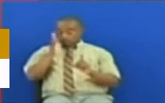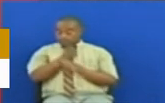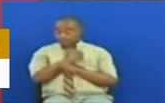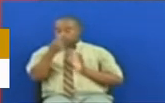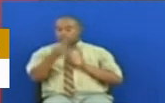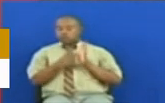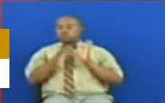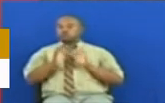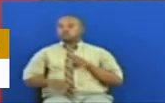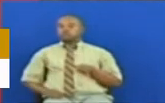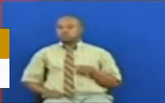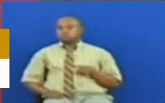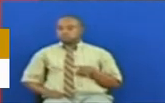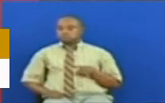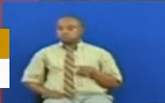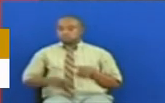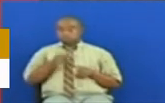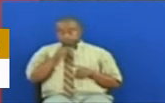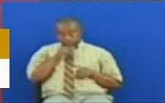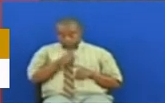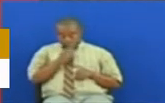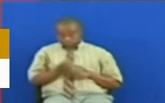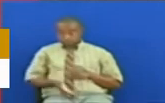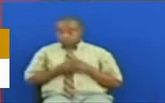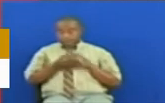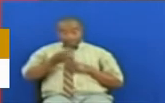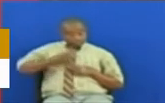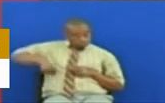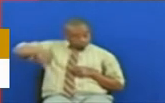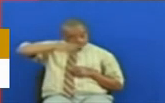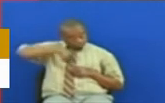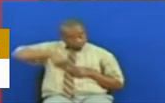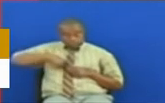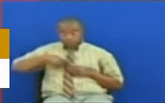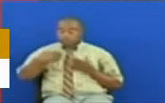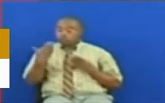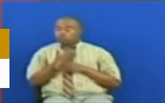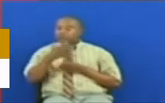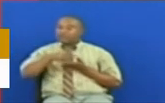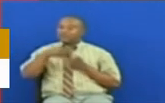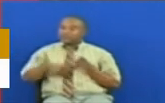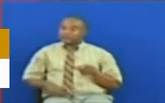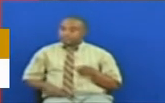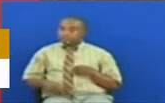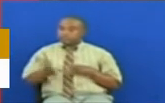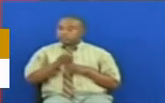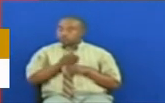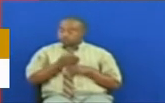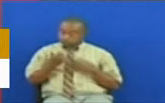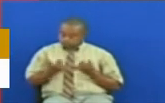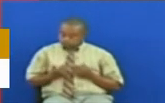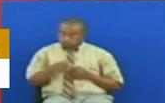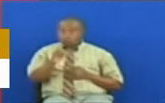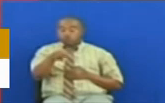ambazo zitatuwezesha sisi sasa Tanzania sasa iweze kunufaika na huu uvuvi wa bahari